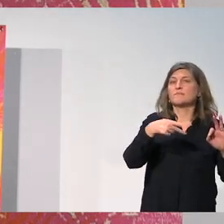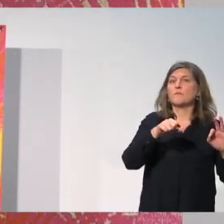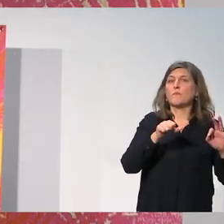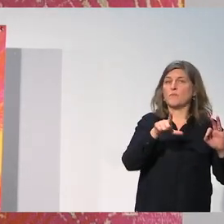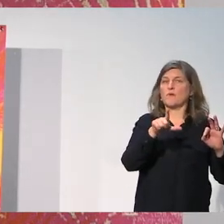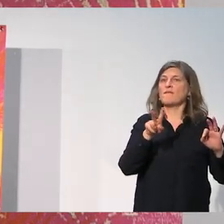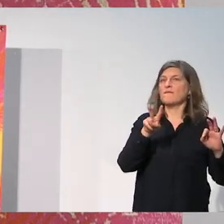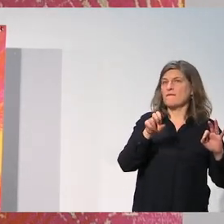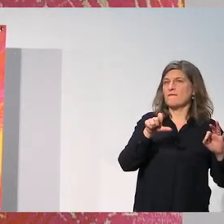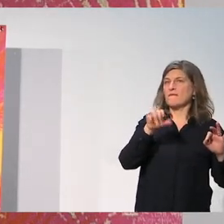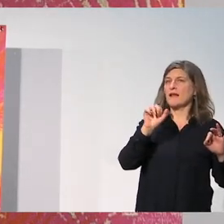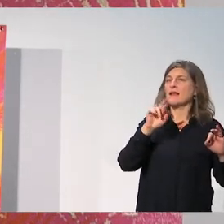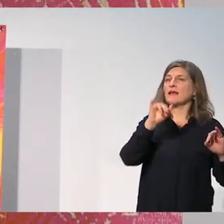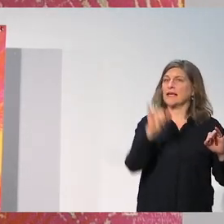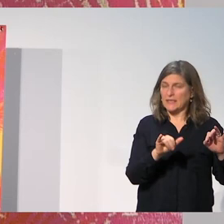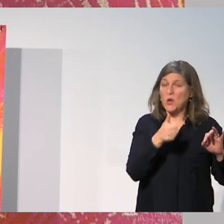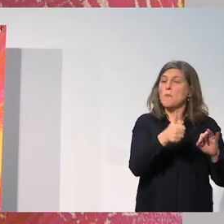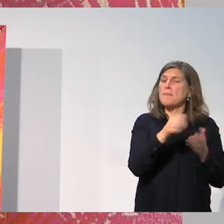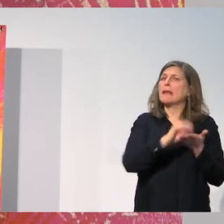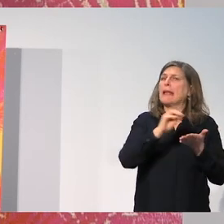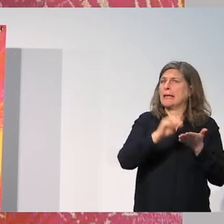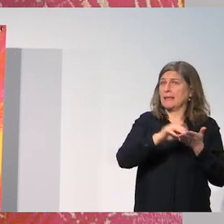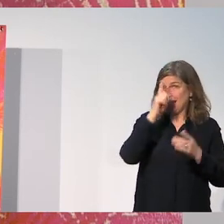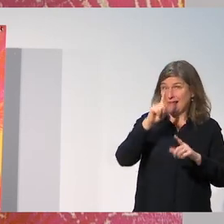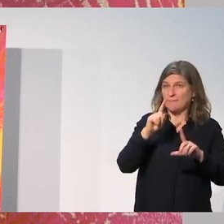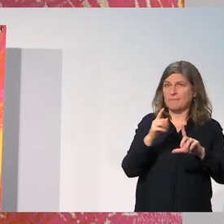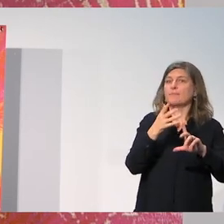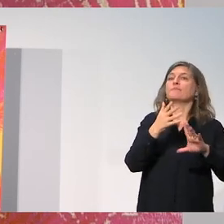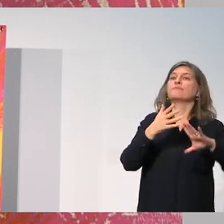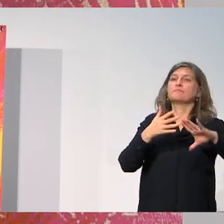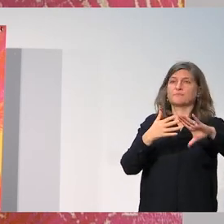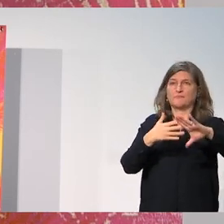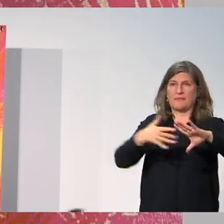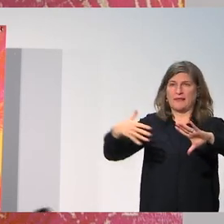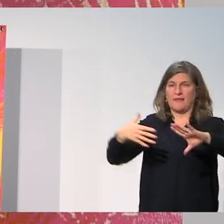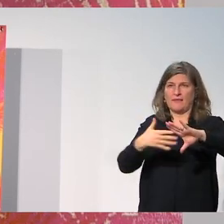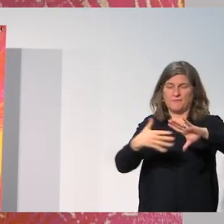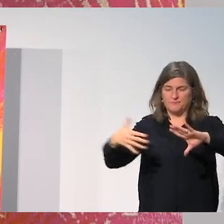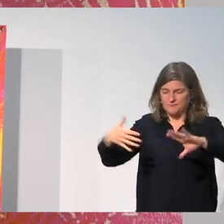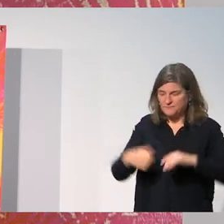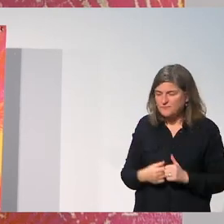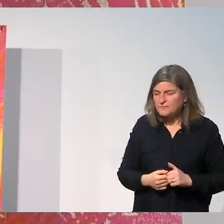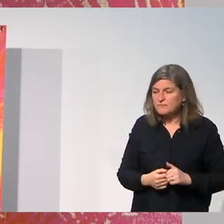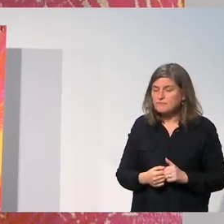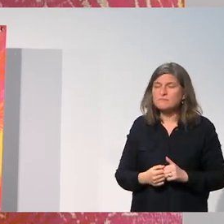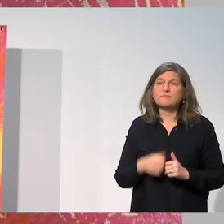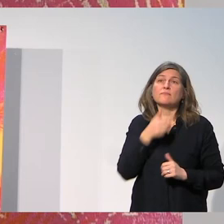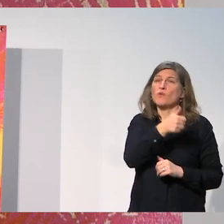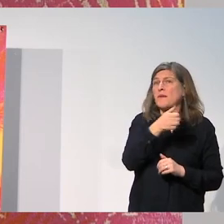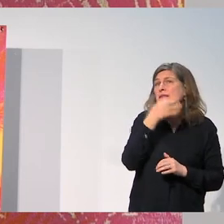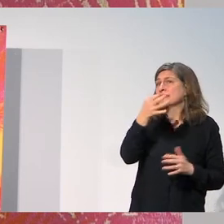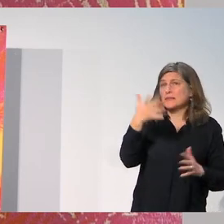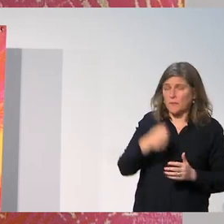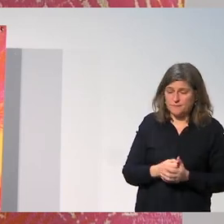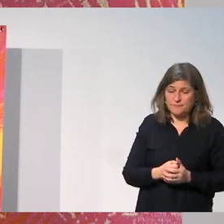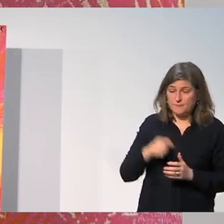dans un de ses écrits sur la Méditerranée dit que en fait la lumière de la